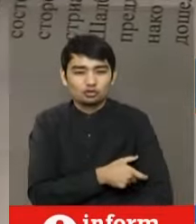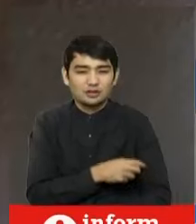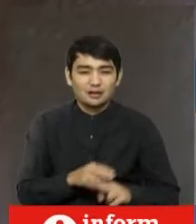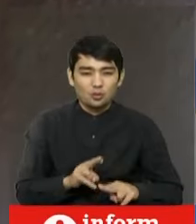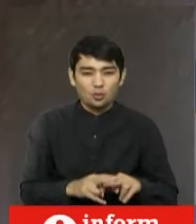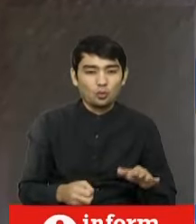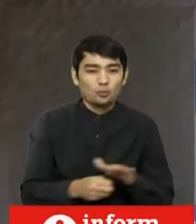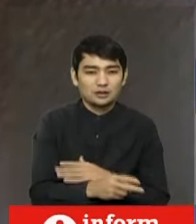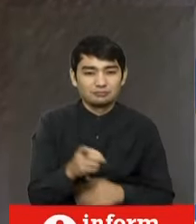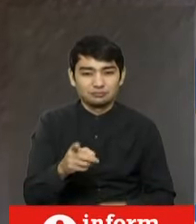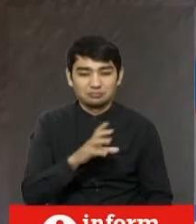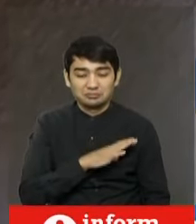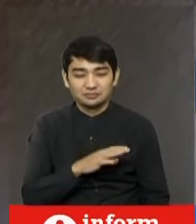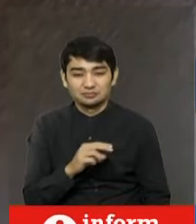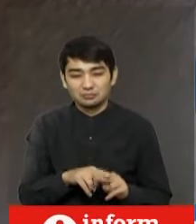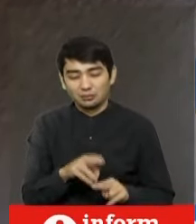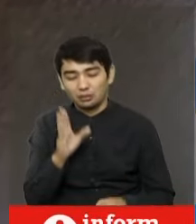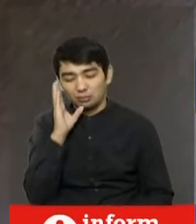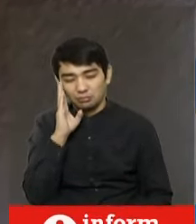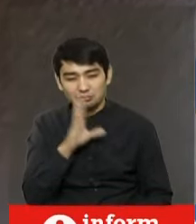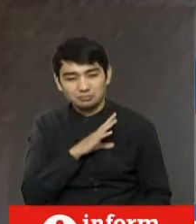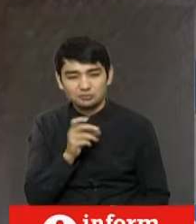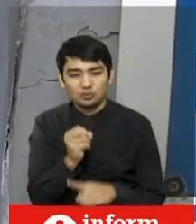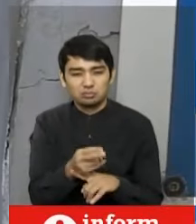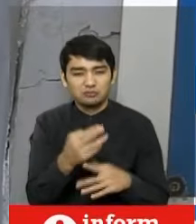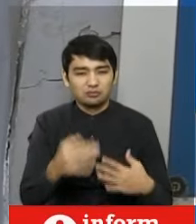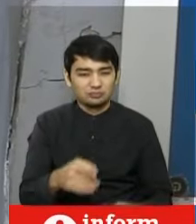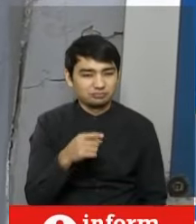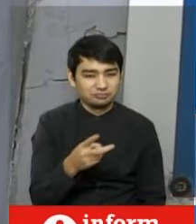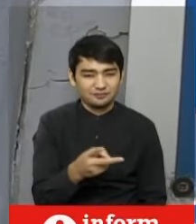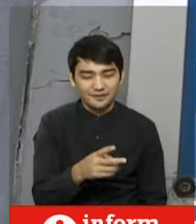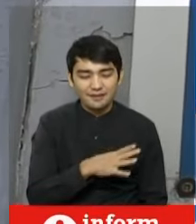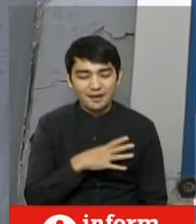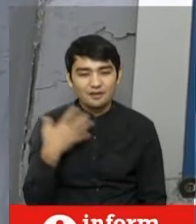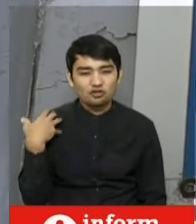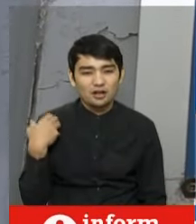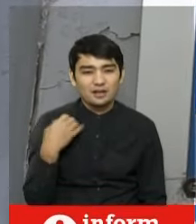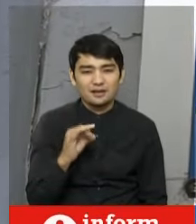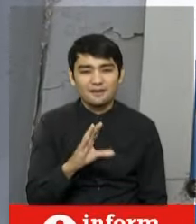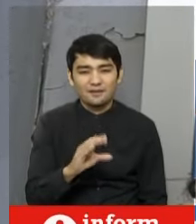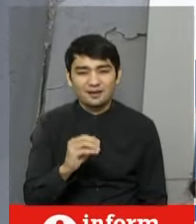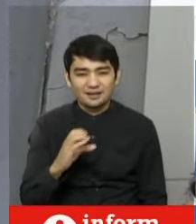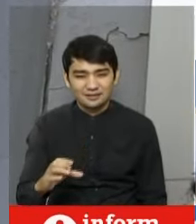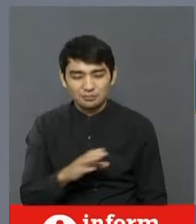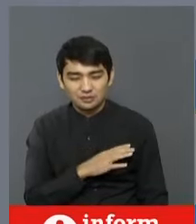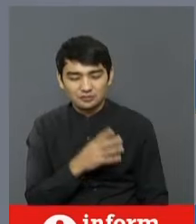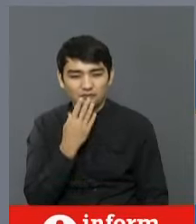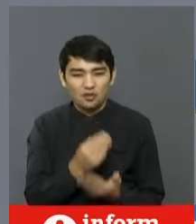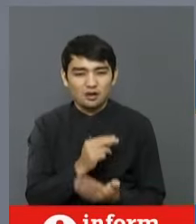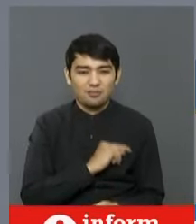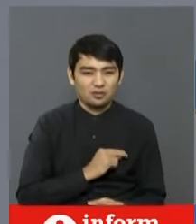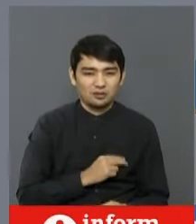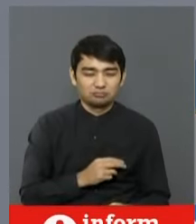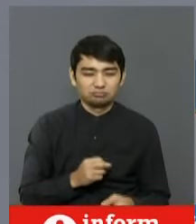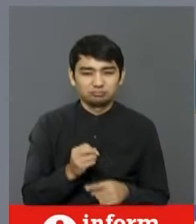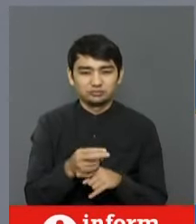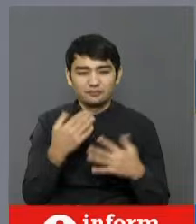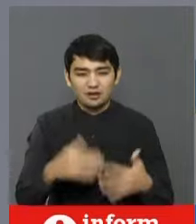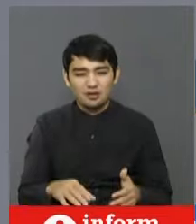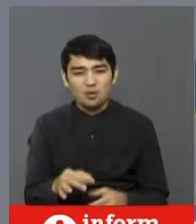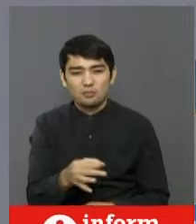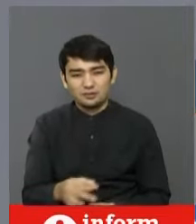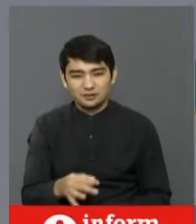произошел побег, то их уволили по отрицательным мотивам. Начальник ИВС освобожден от занимаемой должности, сообщили в областном